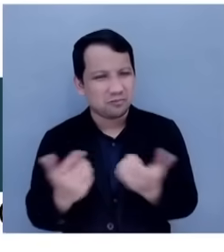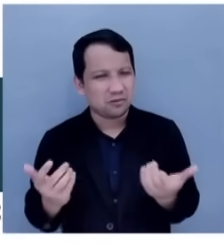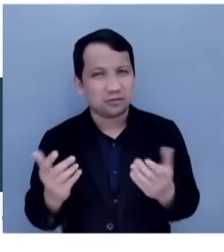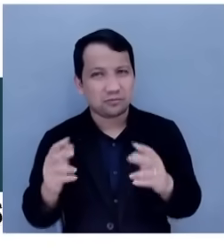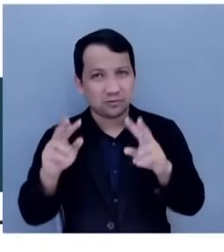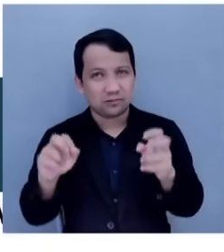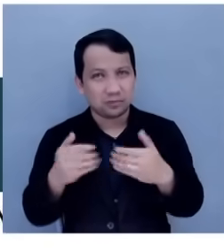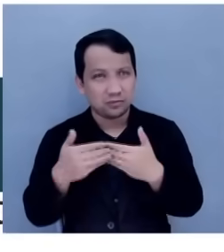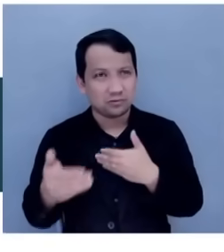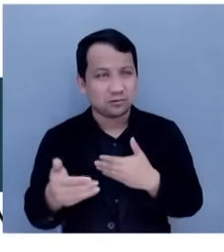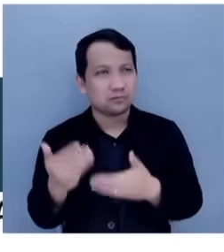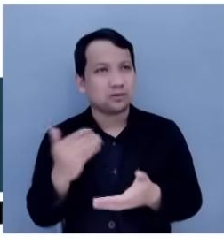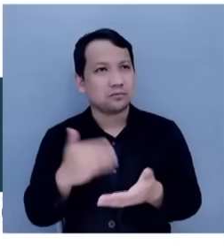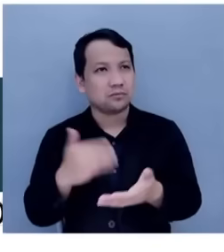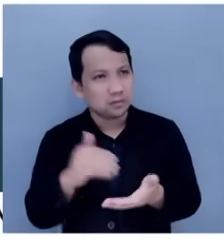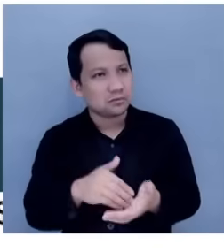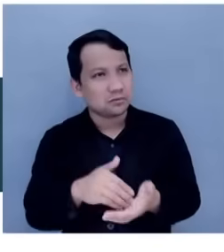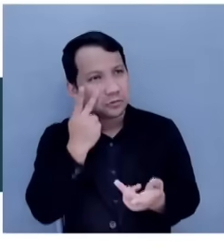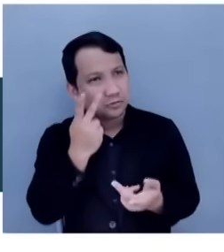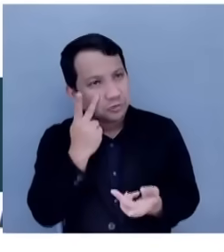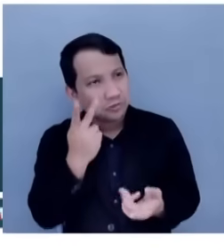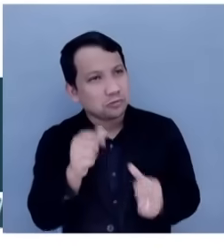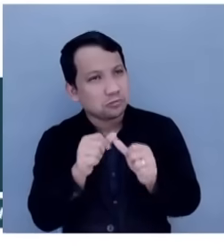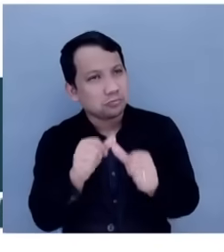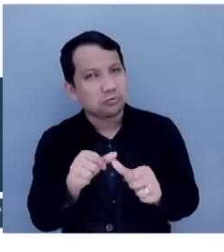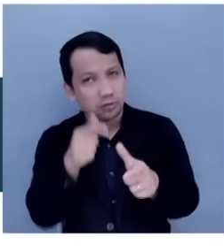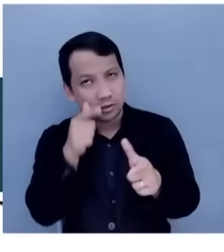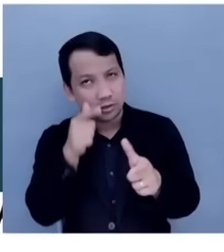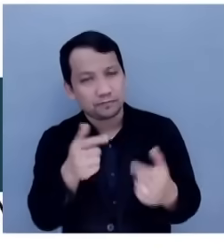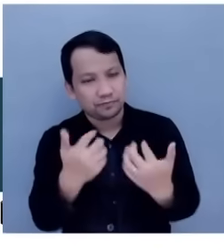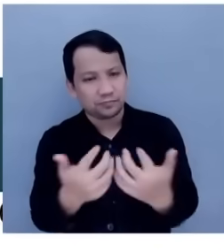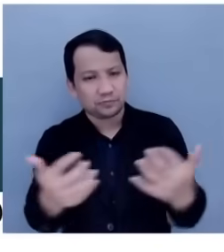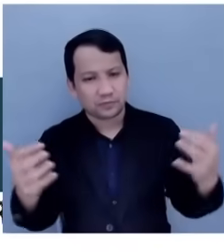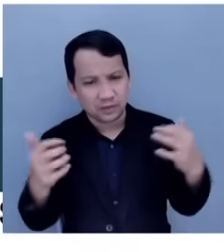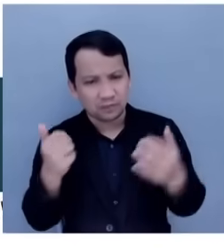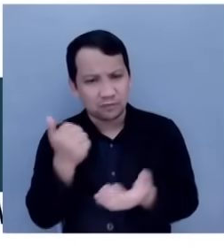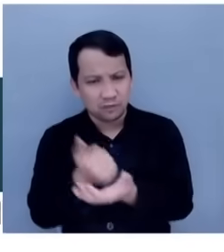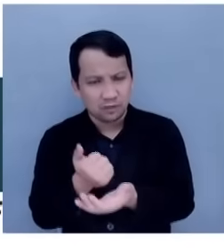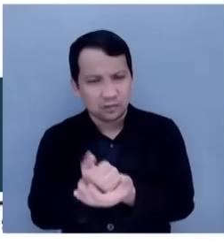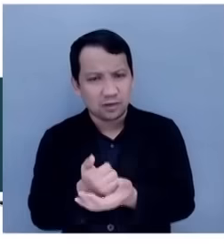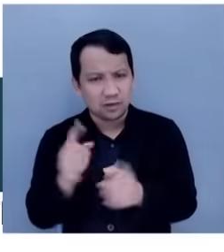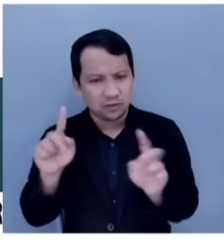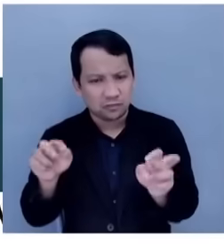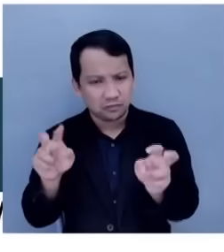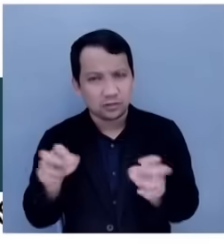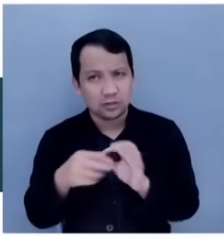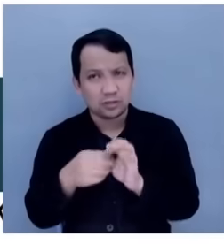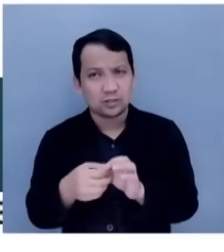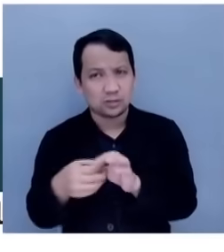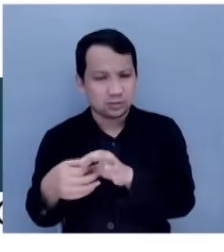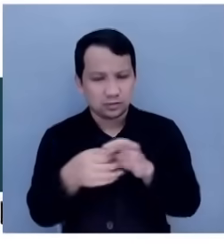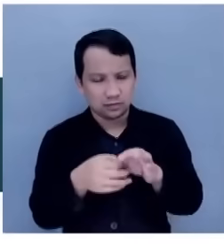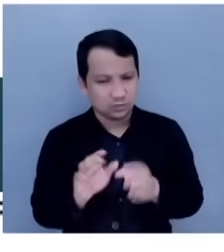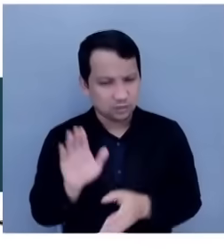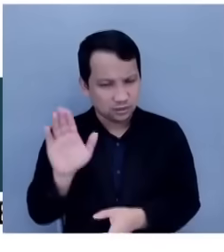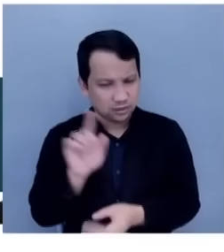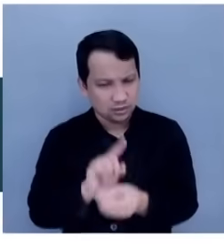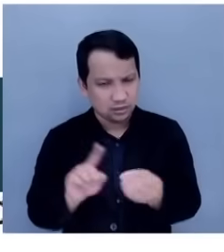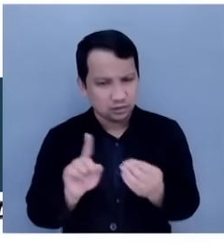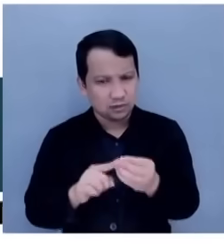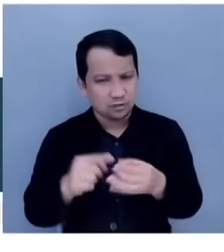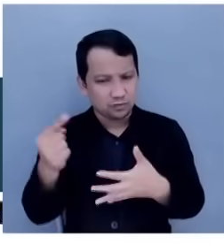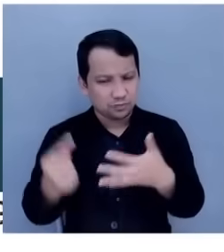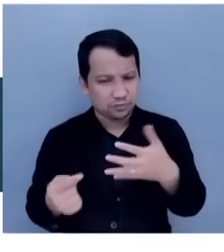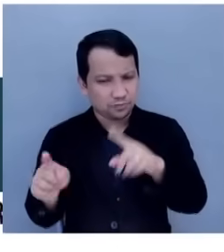Nakikita, napapanood po namin sa plenaryo po yung mga issues po na rin-raise ninyo. Pero sa bawat question nyo